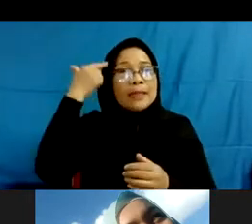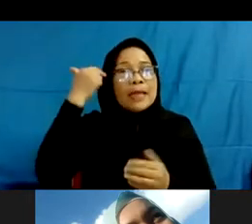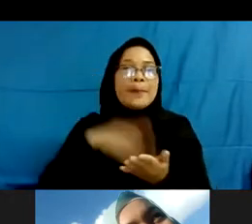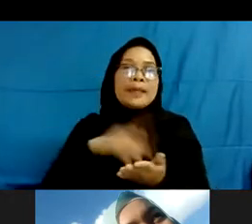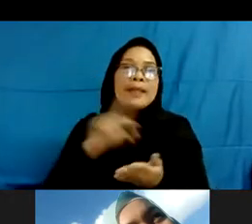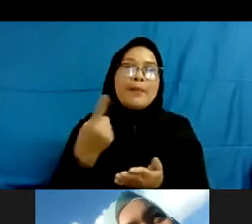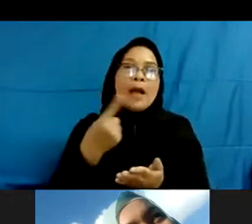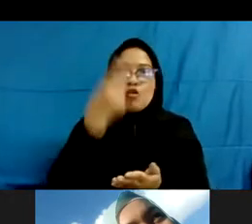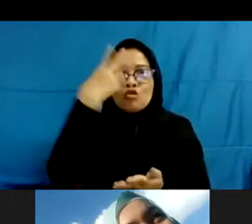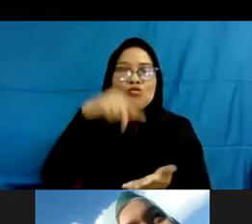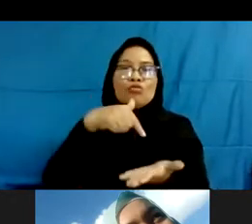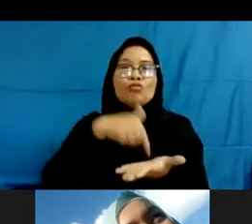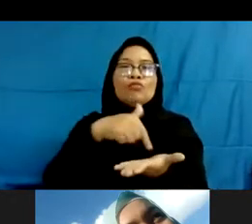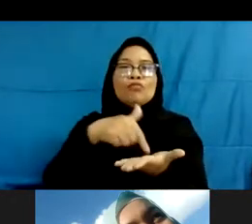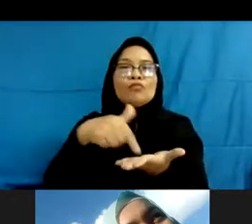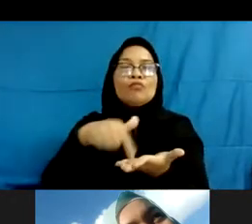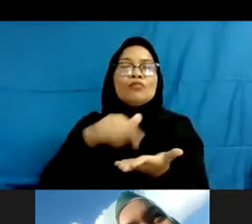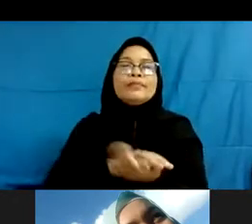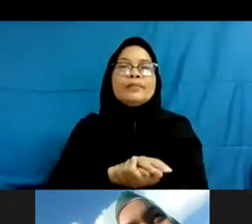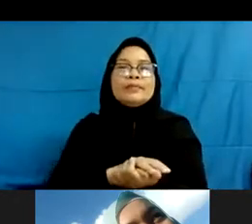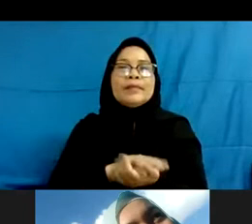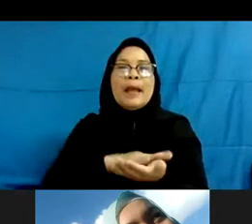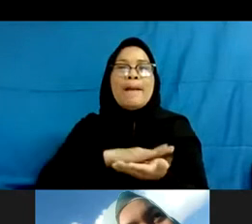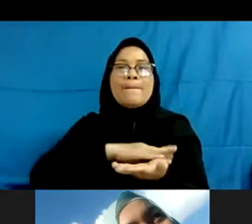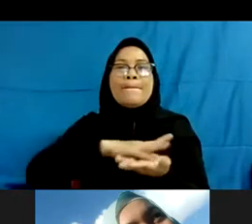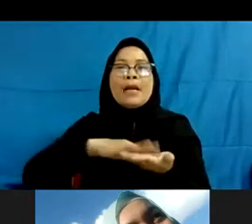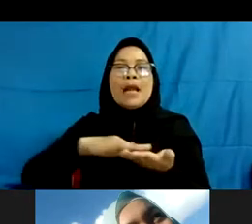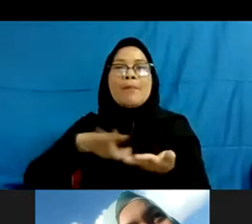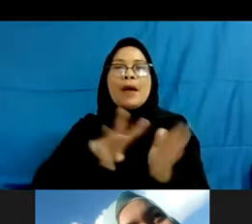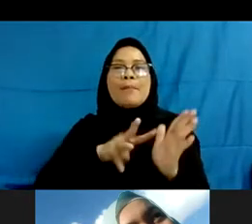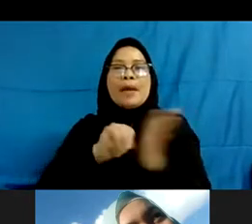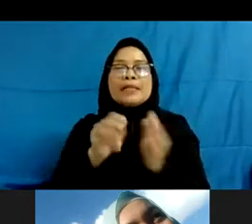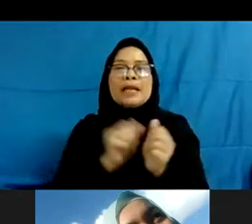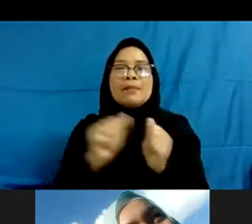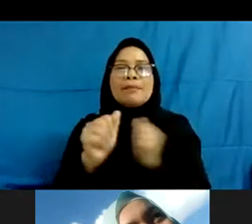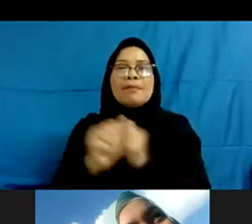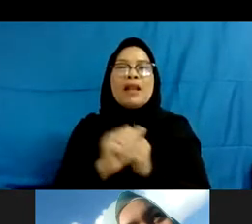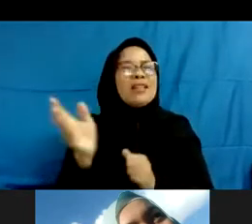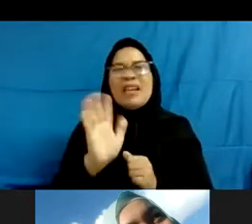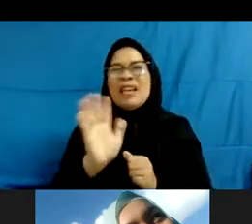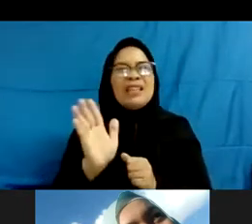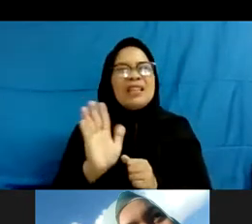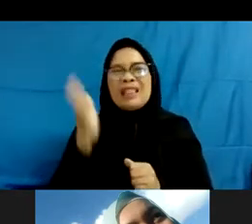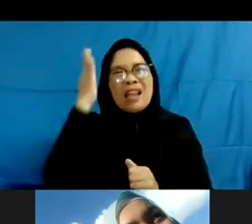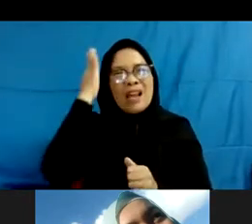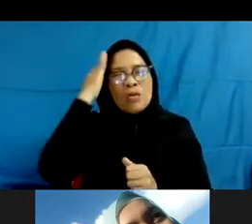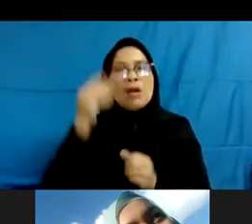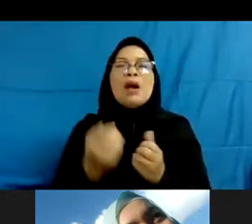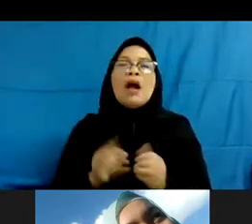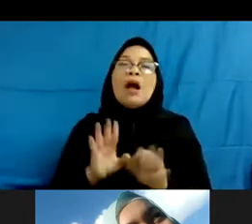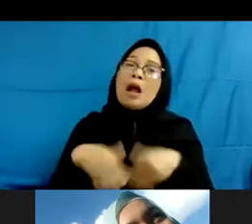menjadi bekal meraba masa depan. Jadi saya mungkin nggak tahu kalau saya nggak pernah mengenal huruf Braille, mungkinnya saya nggak sampai